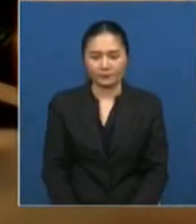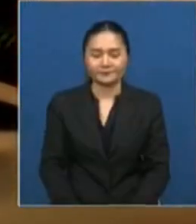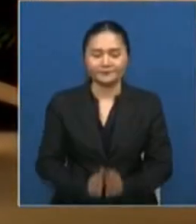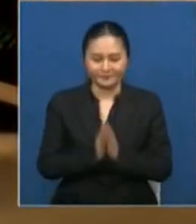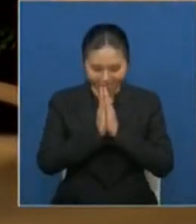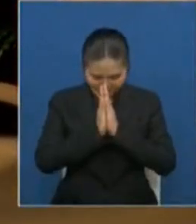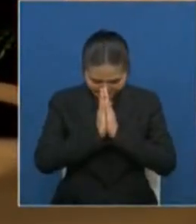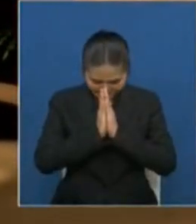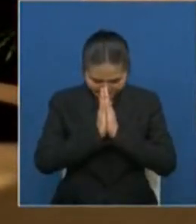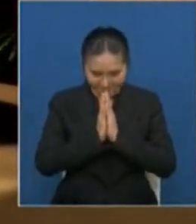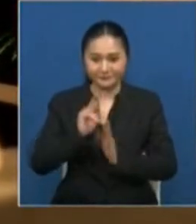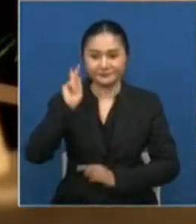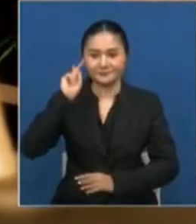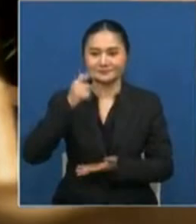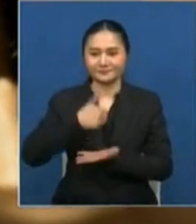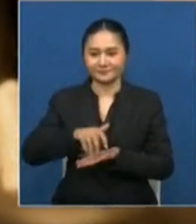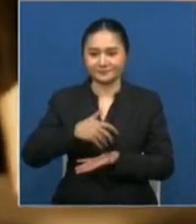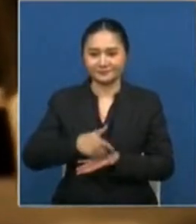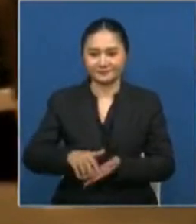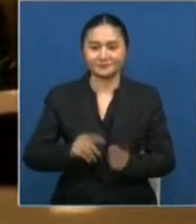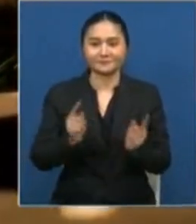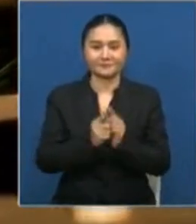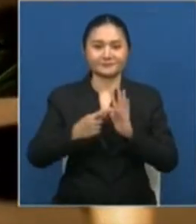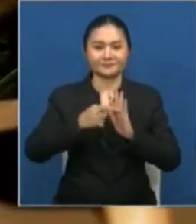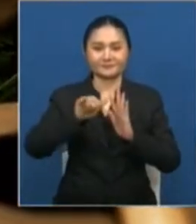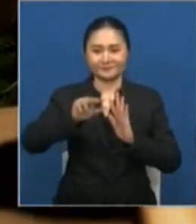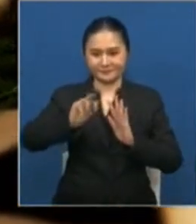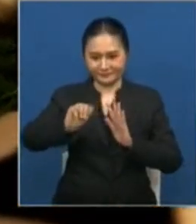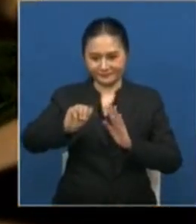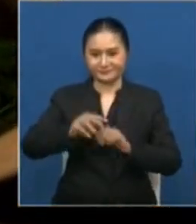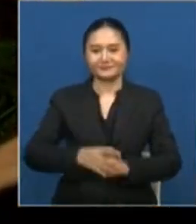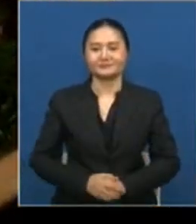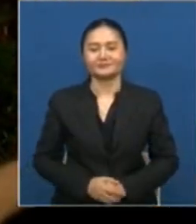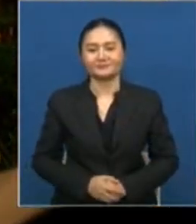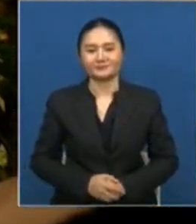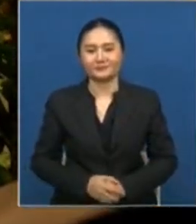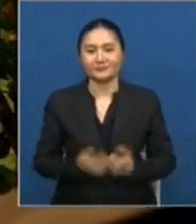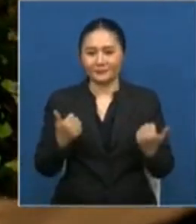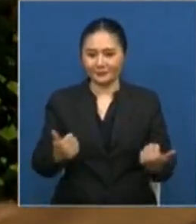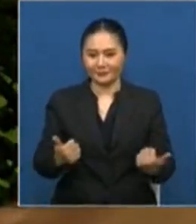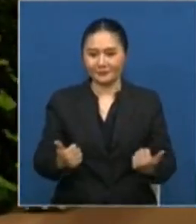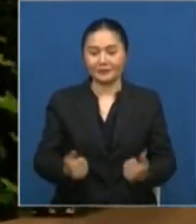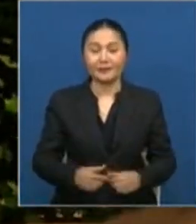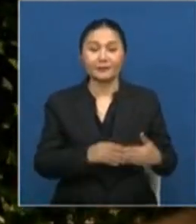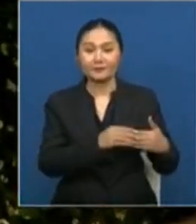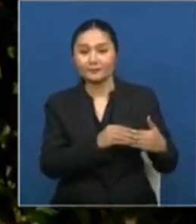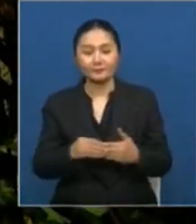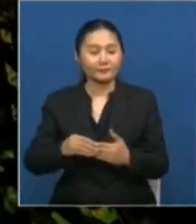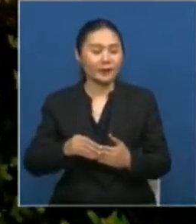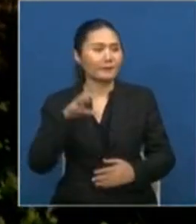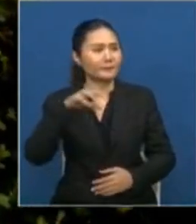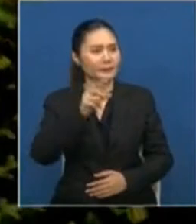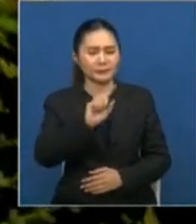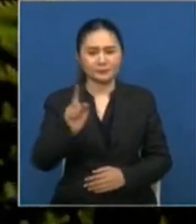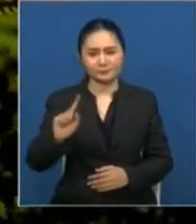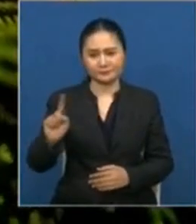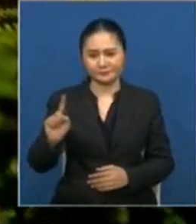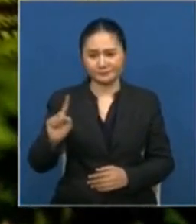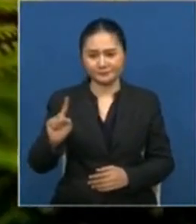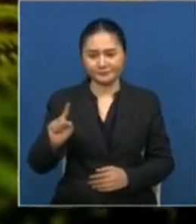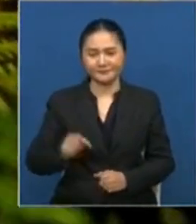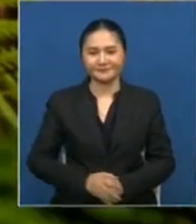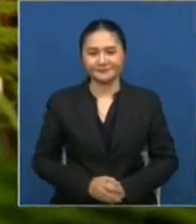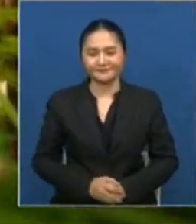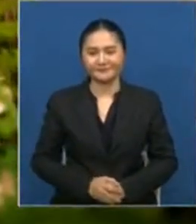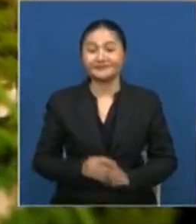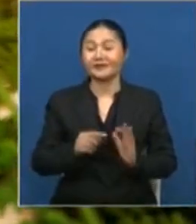สวัสดีค่ะพบกับข่าวเล่าเรื่องนอกเรื่องข่าวอยู่กับแยมมาตรียาค่ะวันนี้แยมจะพาคุณผู้ชมไปที่ไหนดีนะเอาเป็นว่